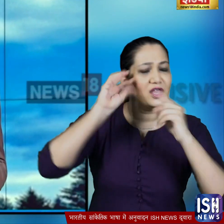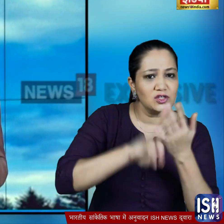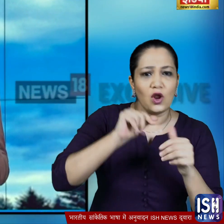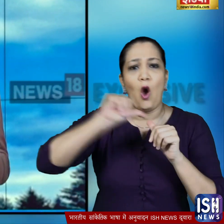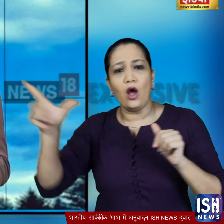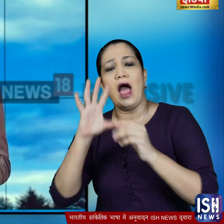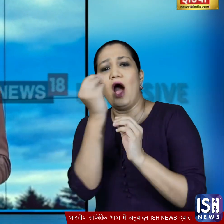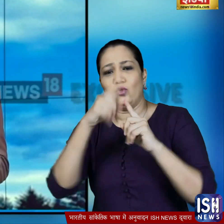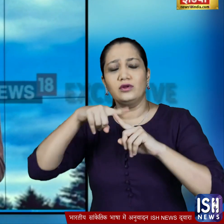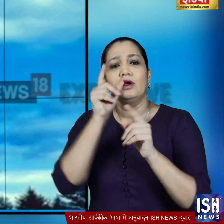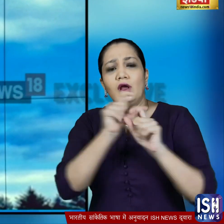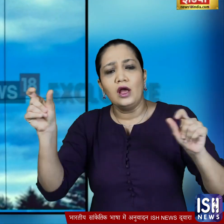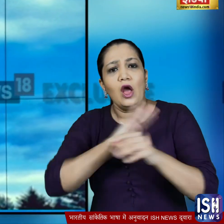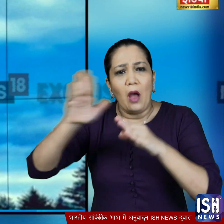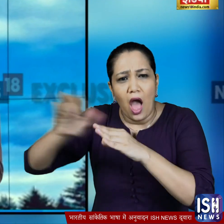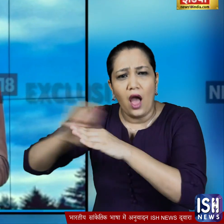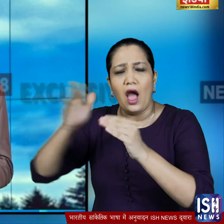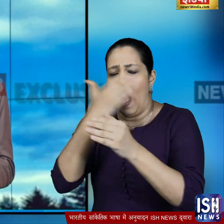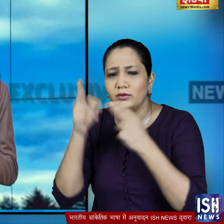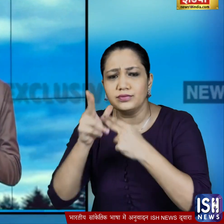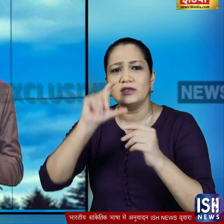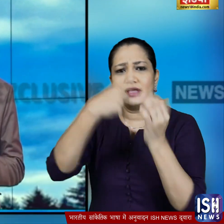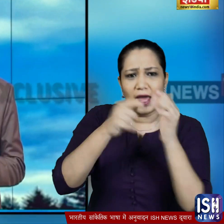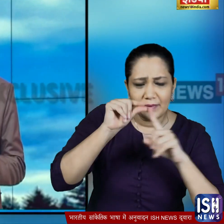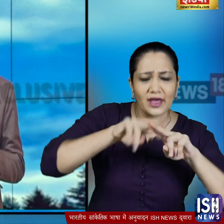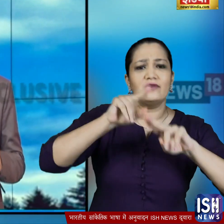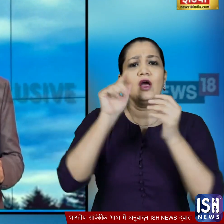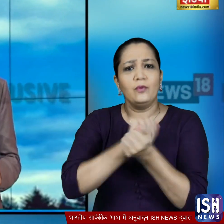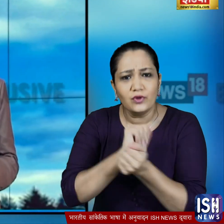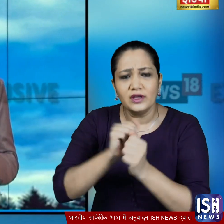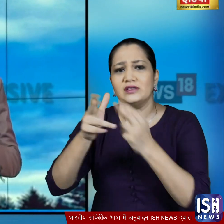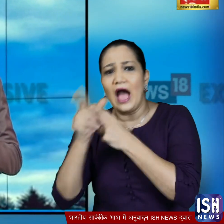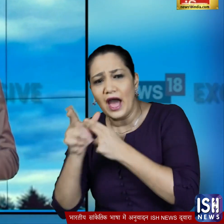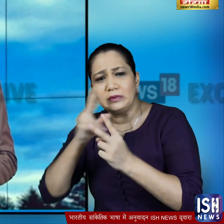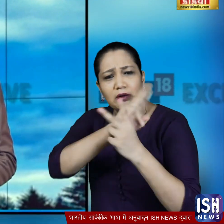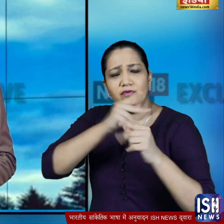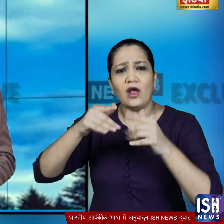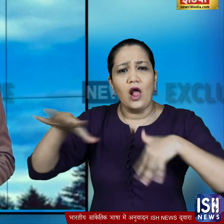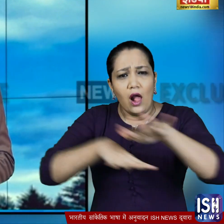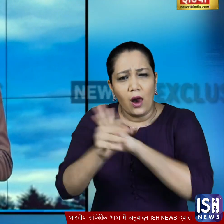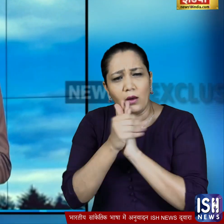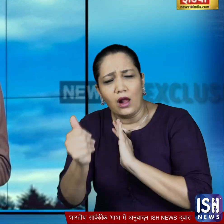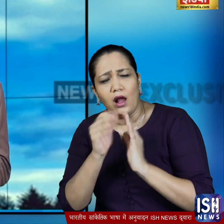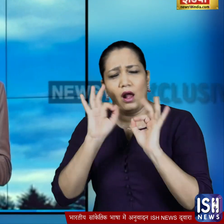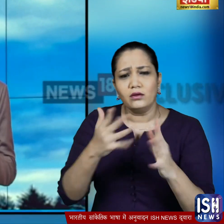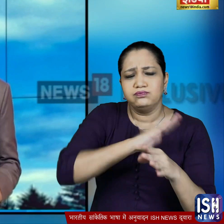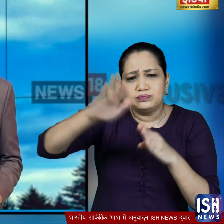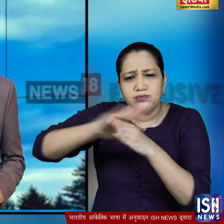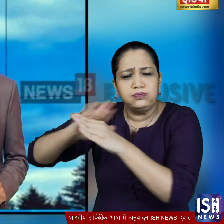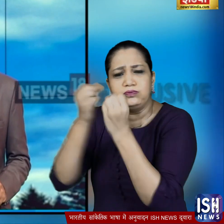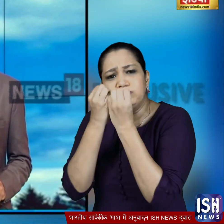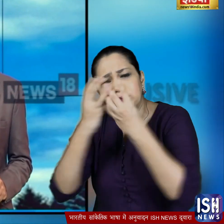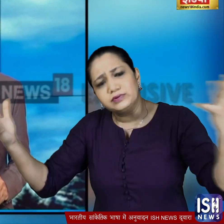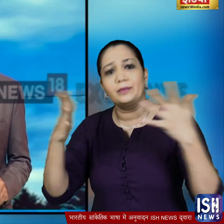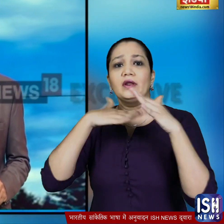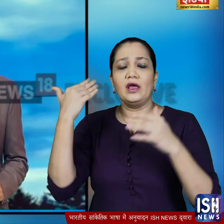बल ने ताबड़तोड़ ऑपरेशन किए हैं। सीआरपीएफ, सेना और पुलिस ने एक साथ मिलकर पेशेवर अंदाज में ऐसी कई मुठभेड़ों के दौरान आतंकियों का खात्मा किया